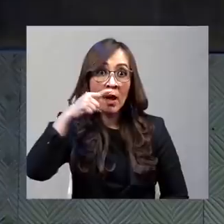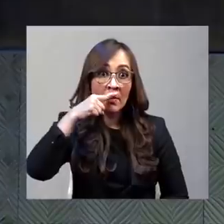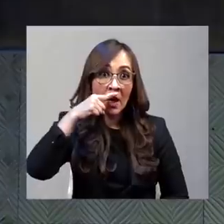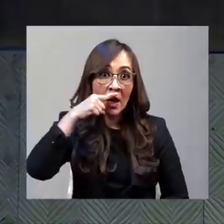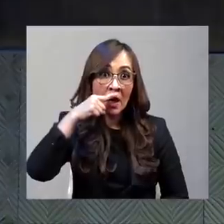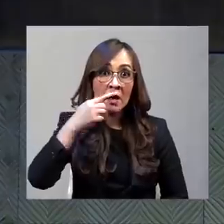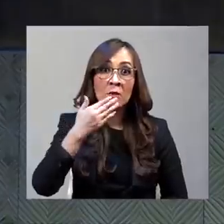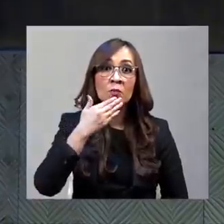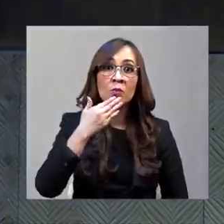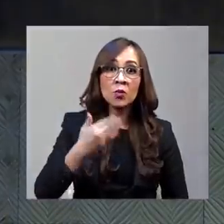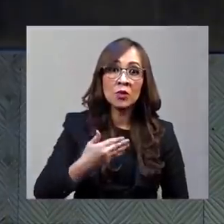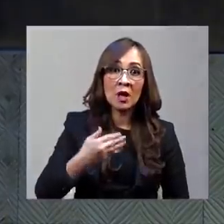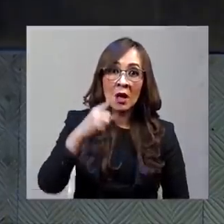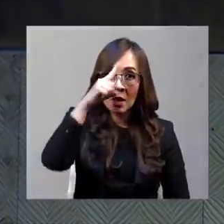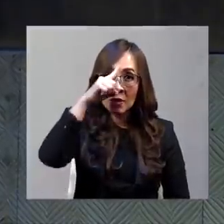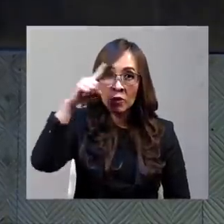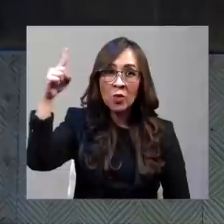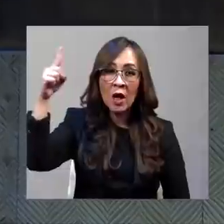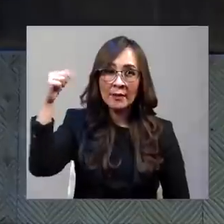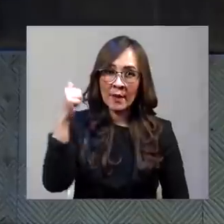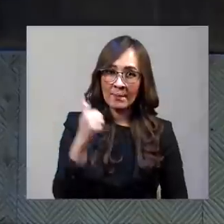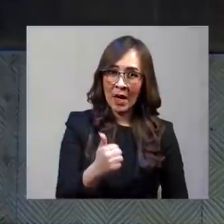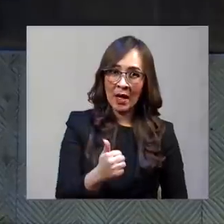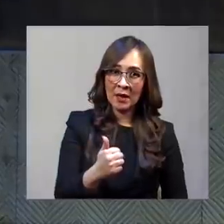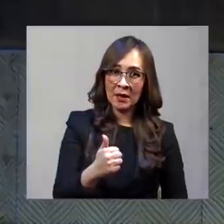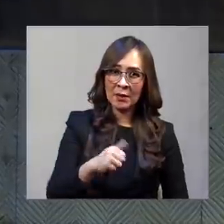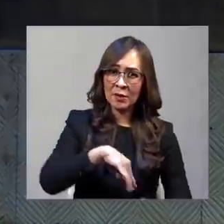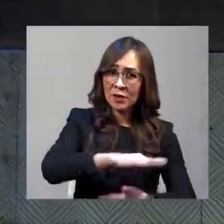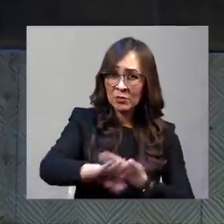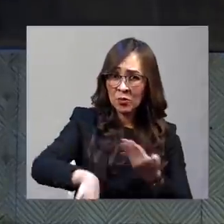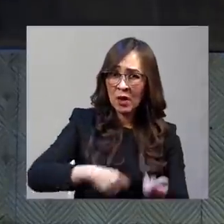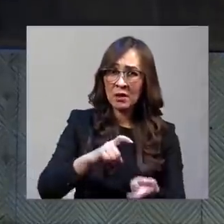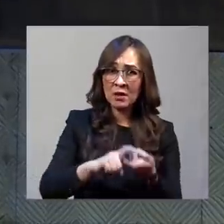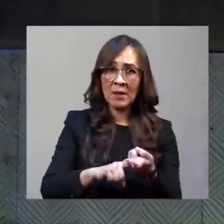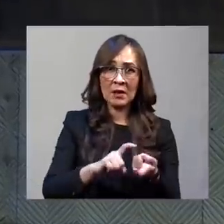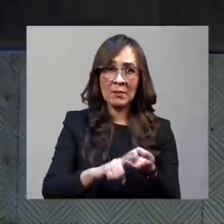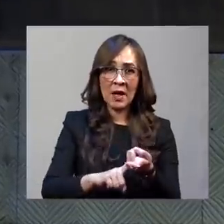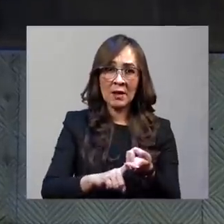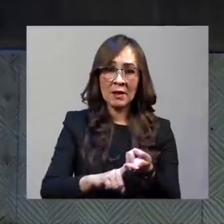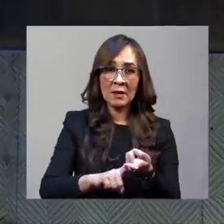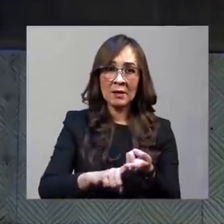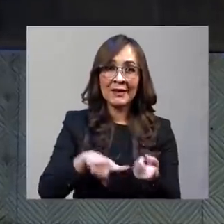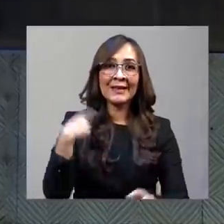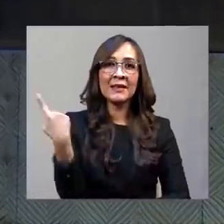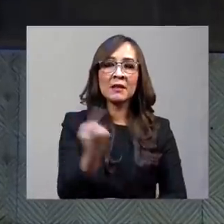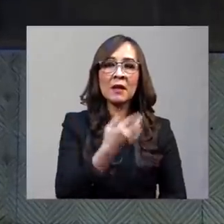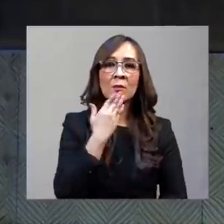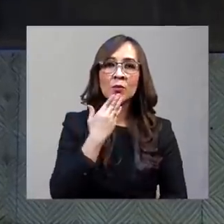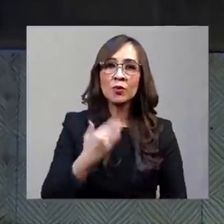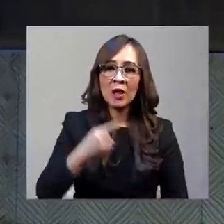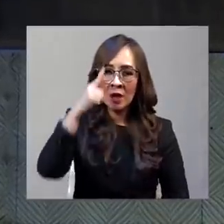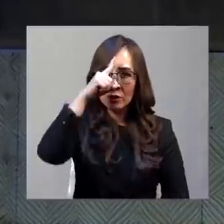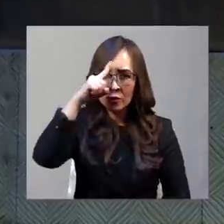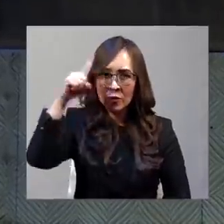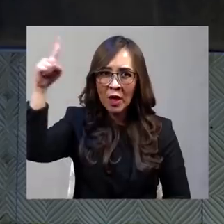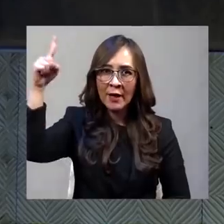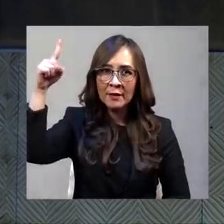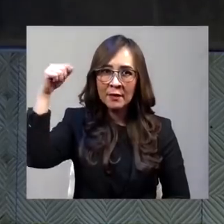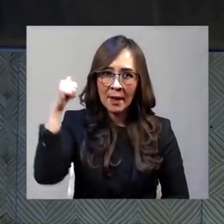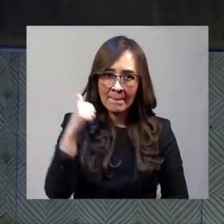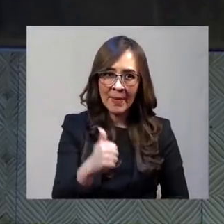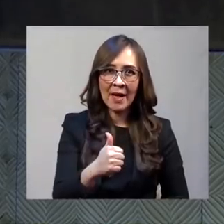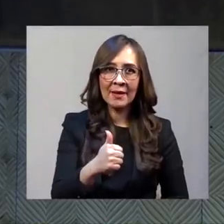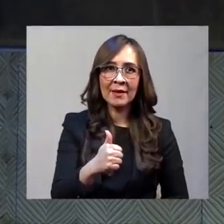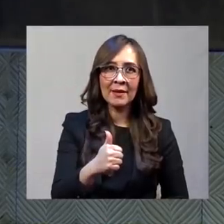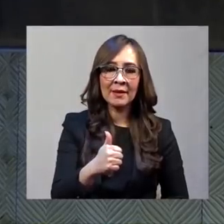baik. Pelayan-pelayan Tuhan, rekan-rekanku sekalian. Kita punya Tuhan yang baik. Anak-anak muda yang saya cintai dalam